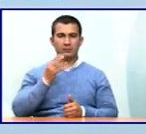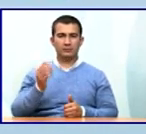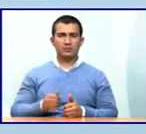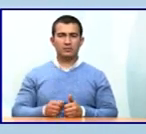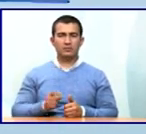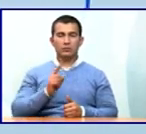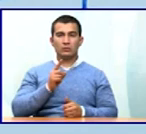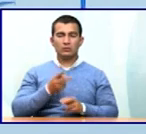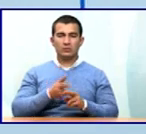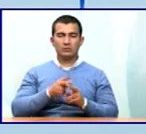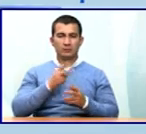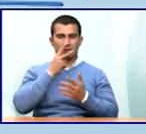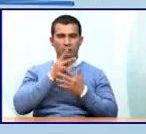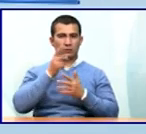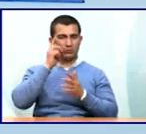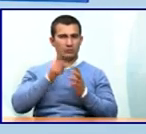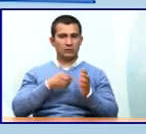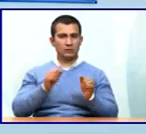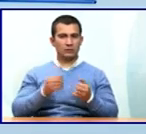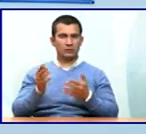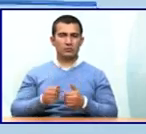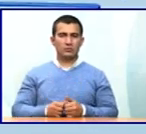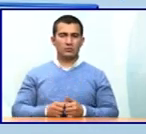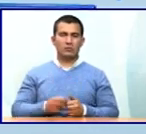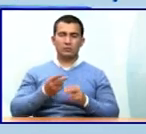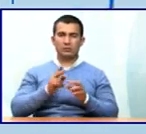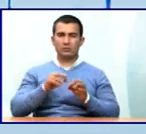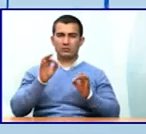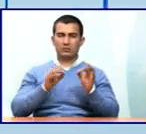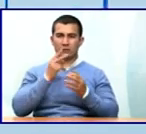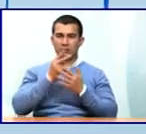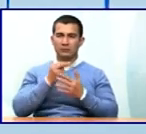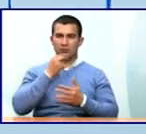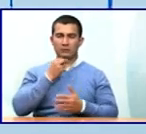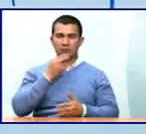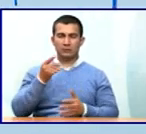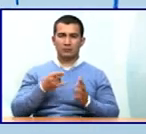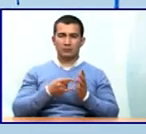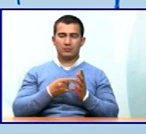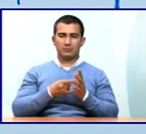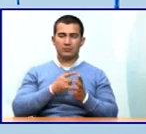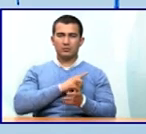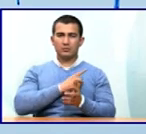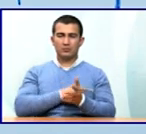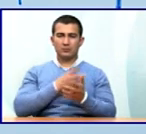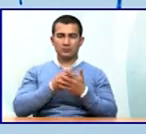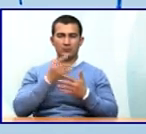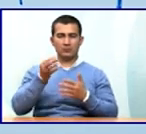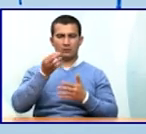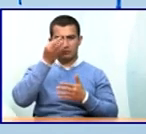bu yerda ifodalashimiz mumkin? Sxemada, demak, kaftimizga magnit kuch chiziqlari tik ravishda